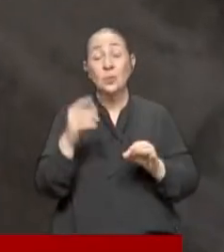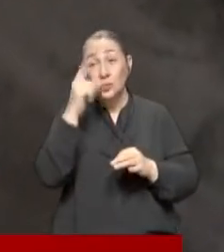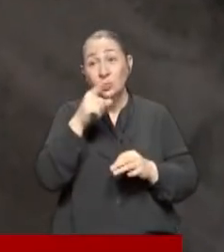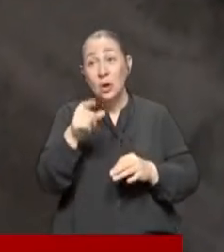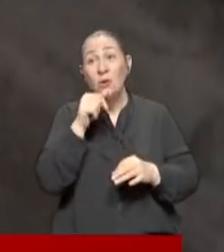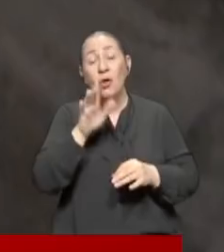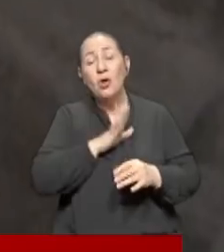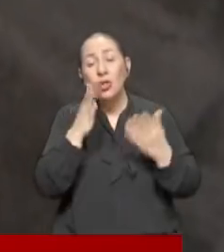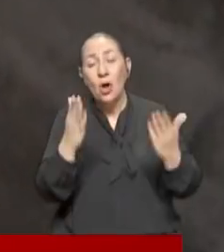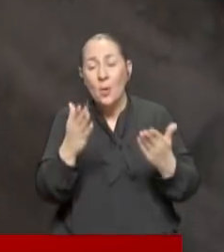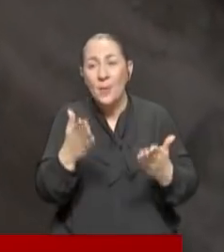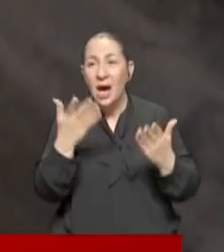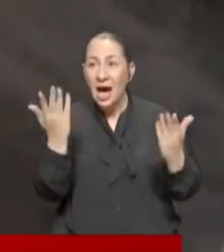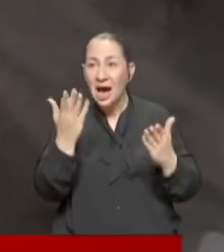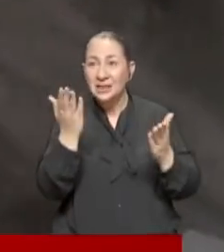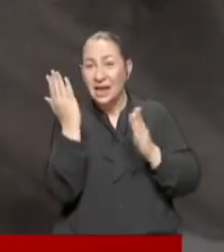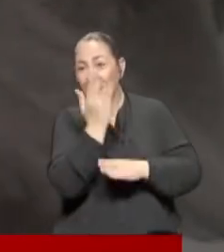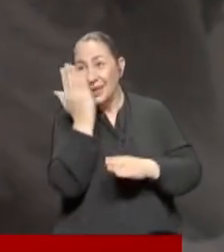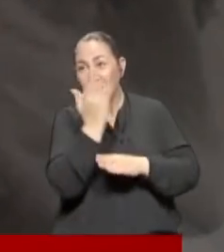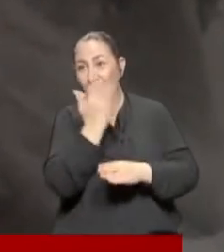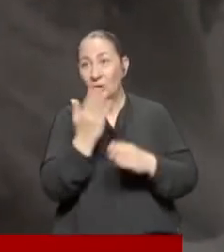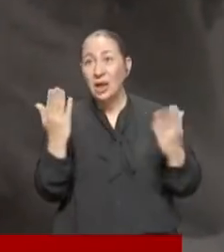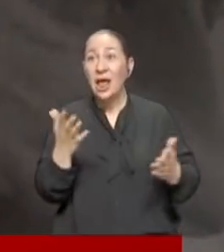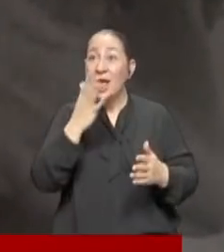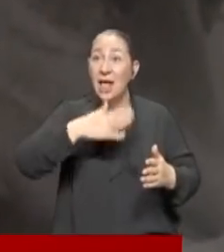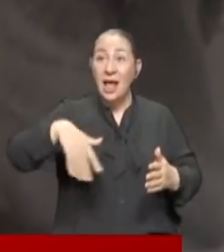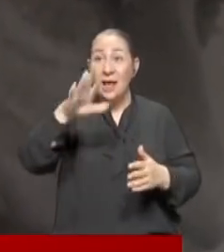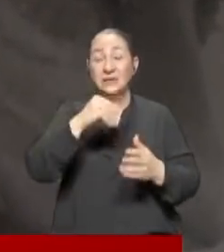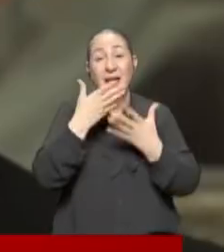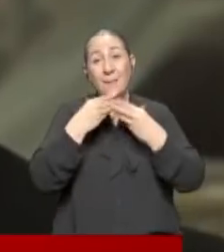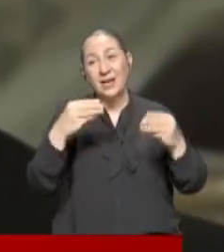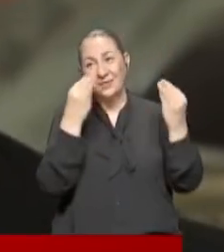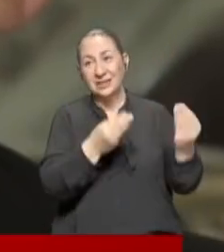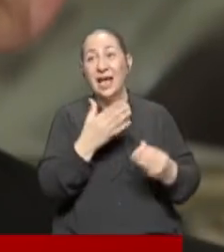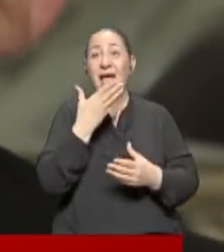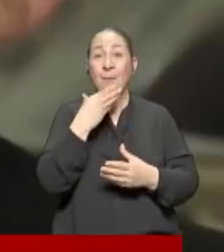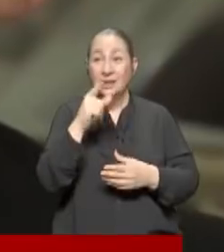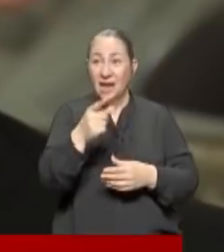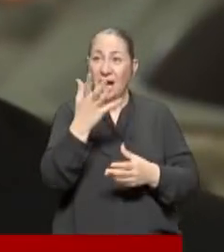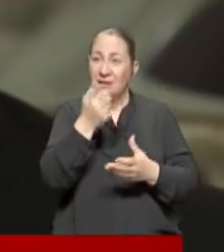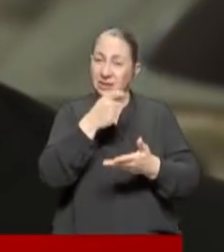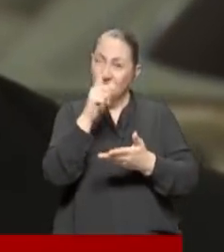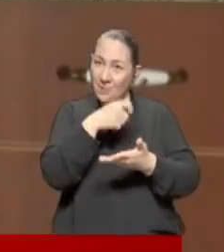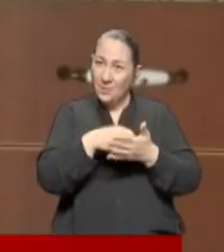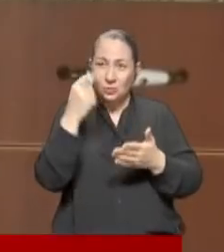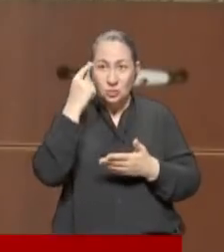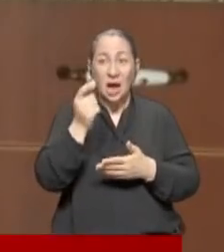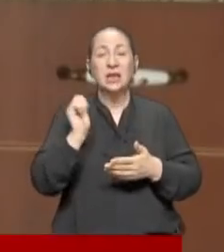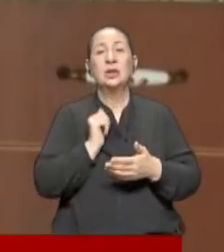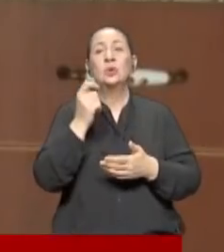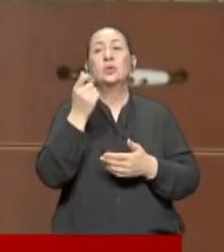Dolayısıyla oğlum artık hatta'ya gidiyorlar. Hepsini emekli edeceğiz. Emekliyseniz aldığınız aylığı düşünün.